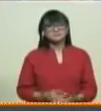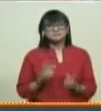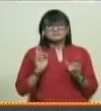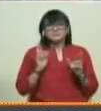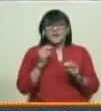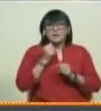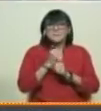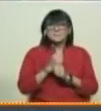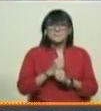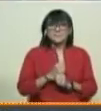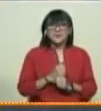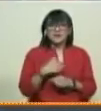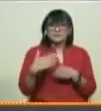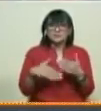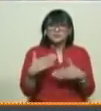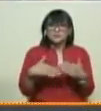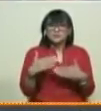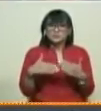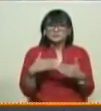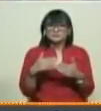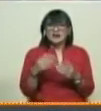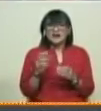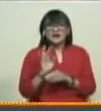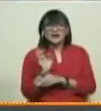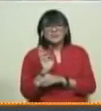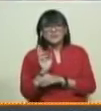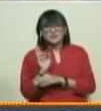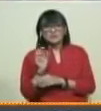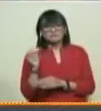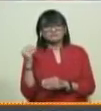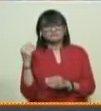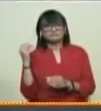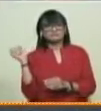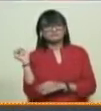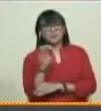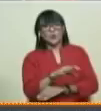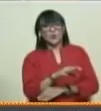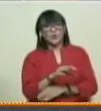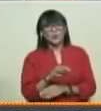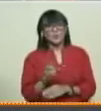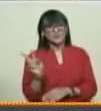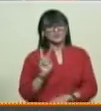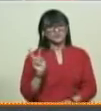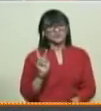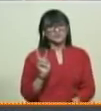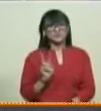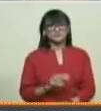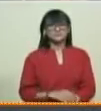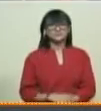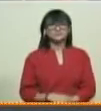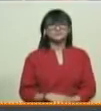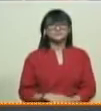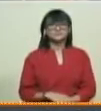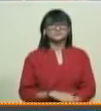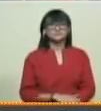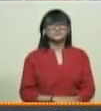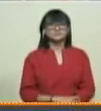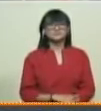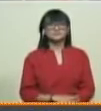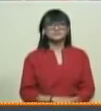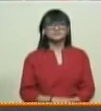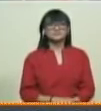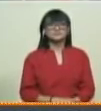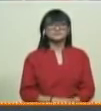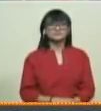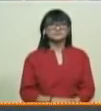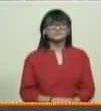esperando acelerar este traslado más. Aslında her iki ülkede de bu irade mevcut. En